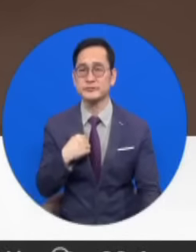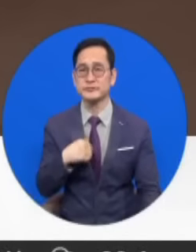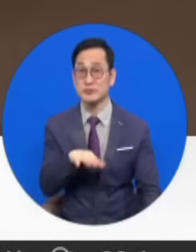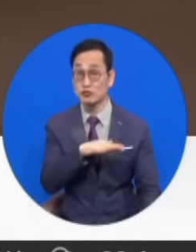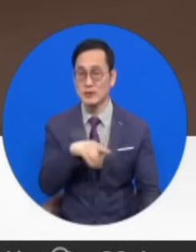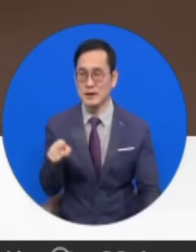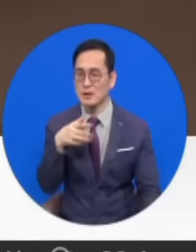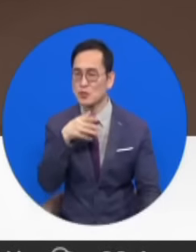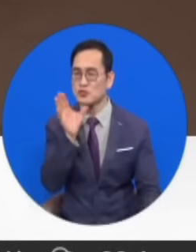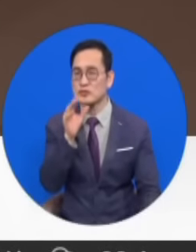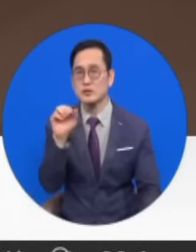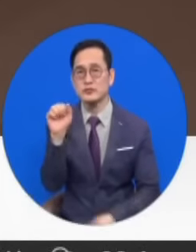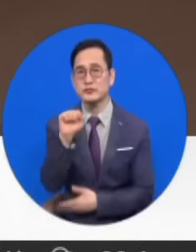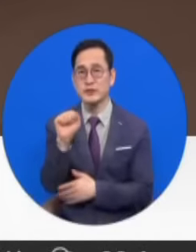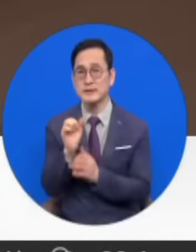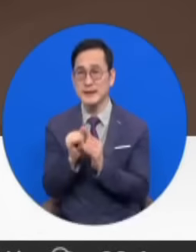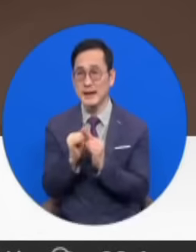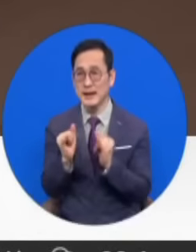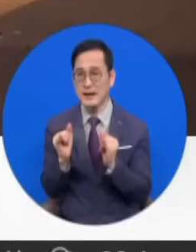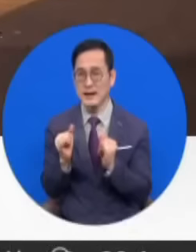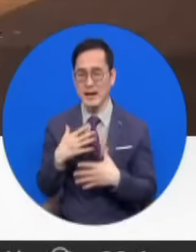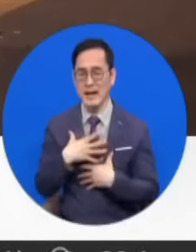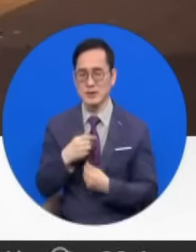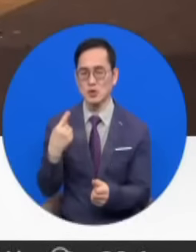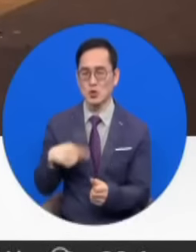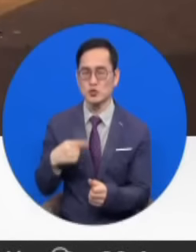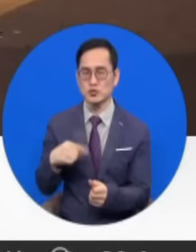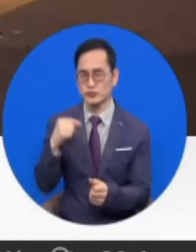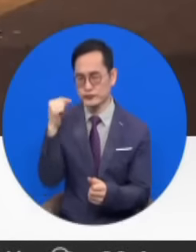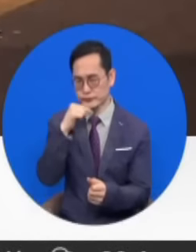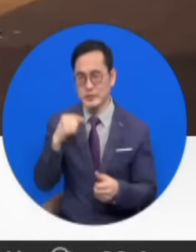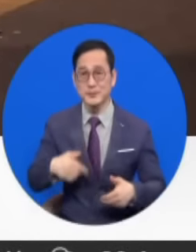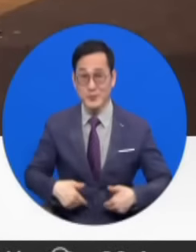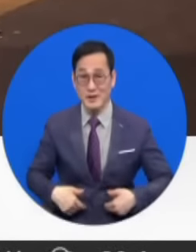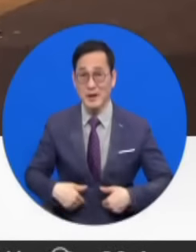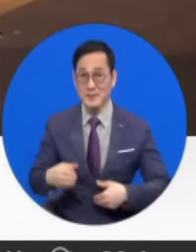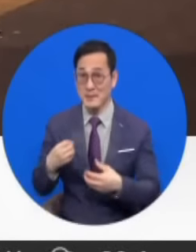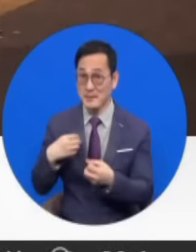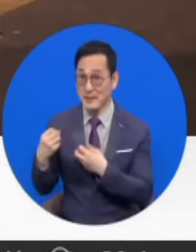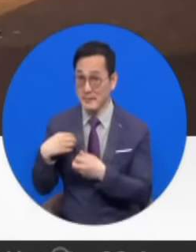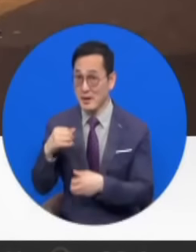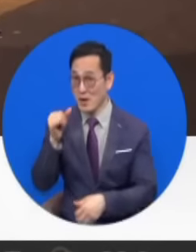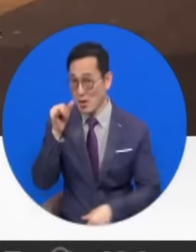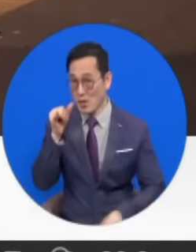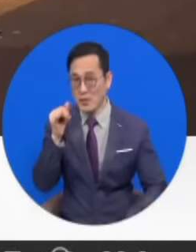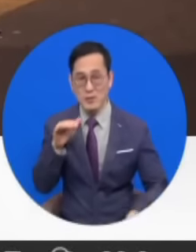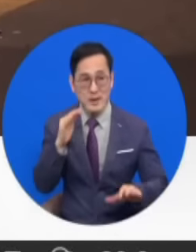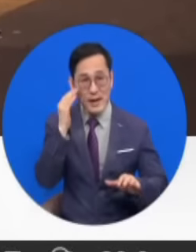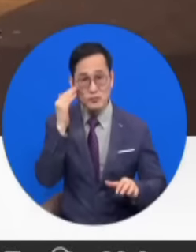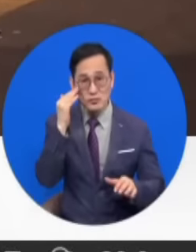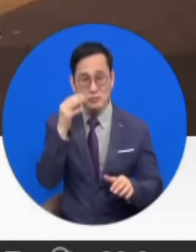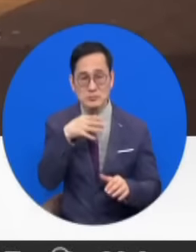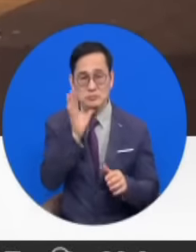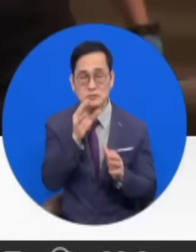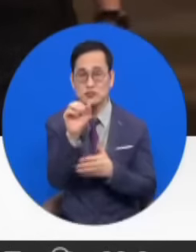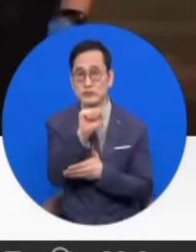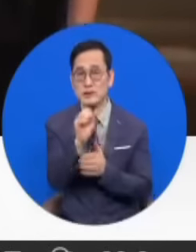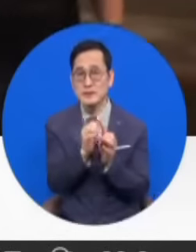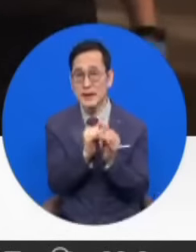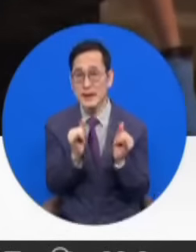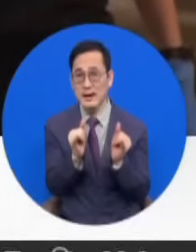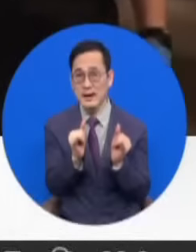사고 때문에 고령 운전자 안전 교육을 조금 강화시키자 이런 이야기가 여전히 있거든요. 근데 지금 한국에서 고령 운전자 기준으로 뭔가